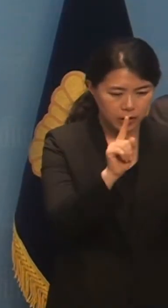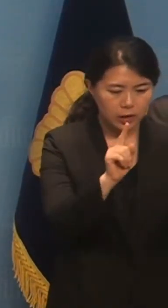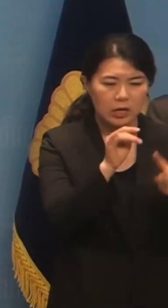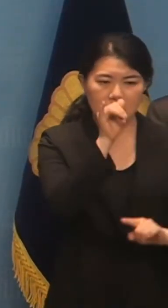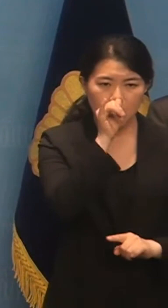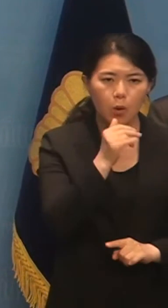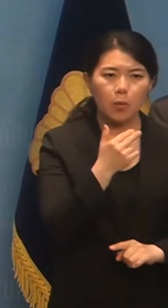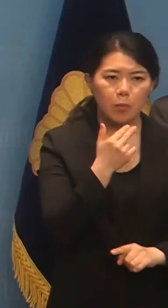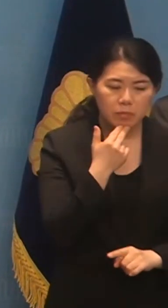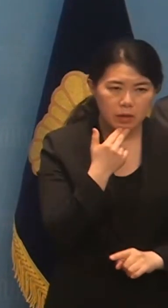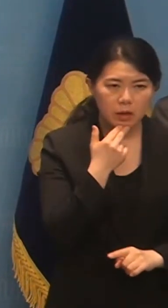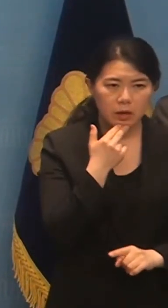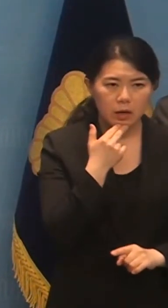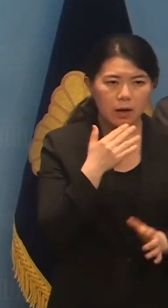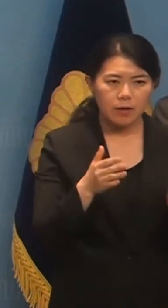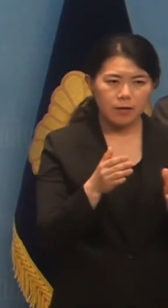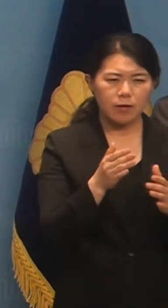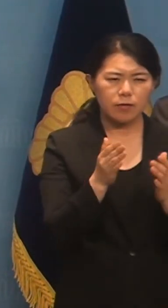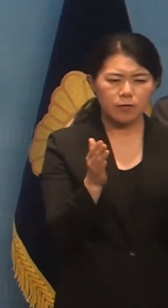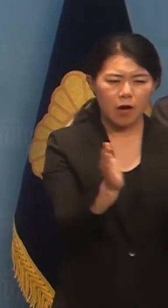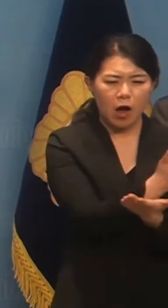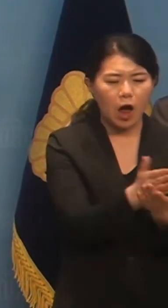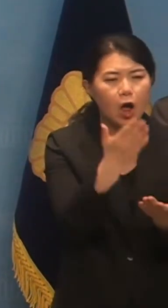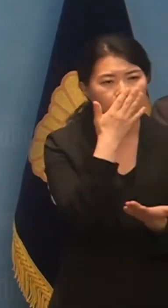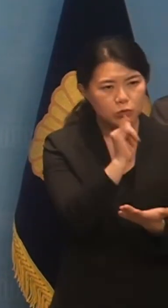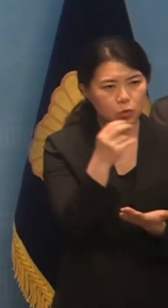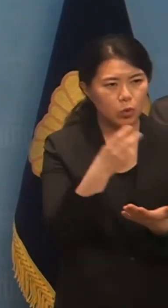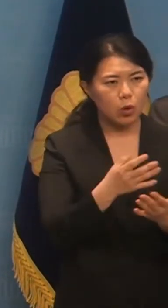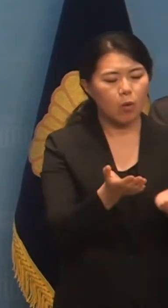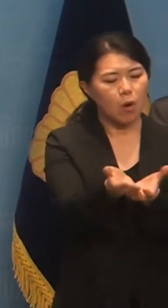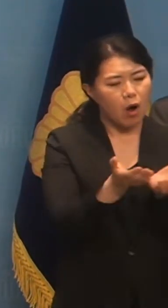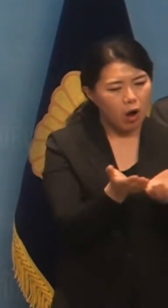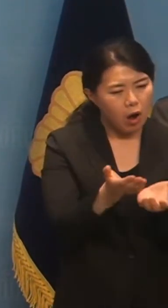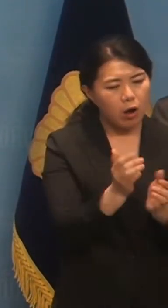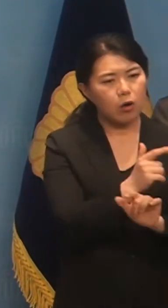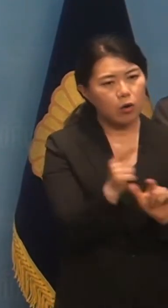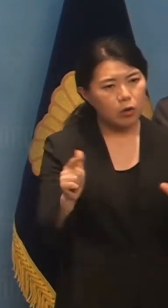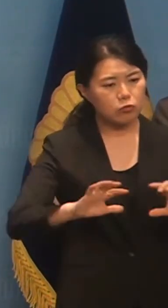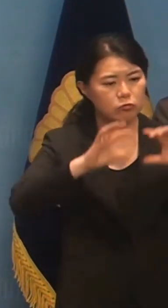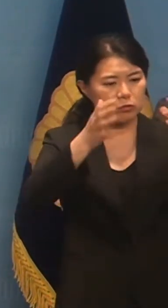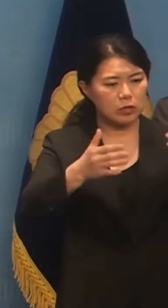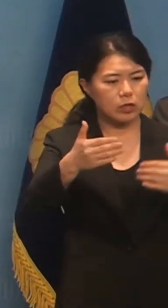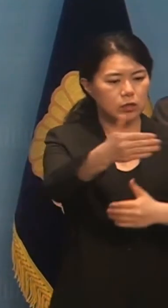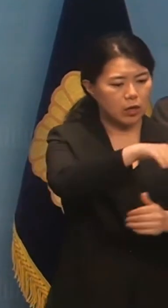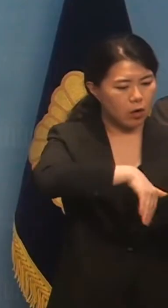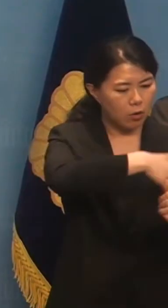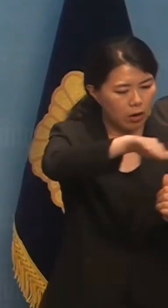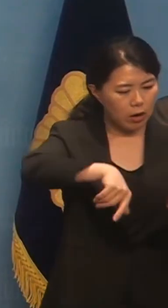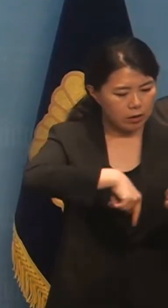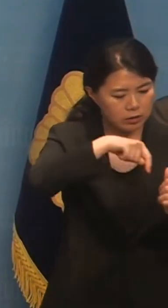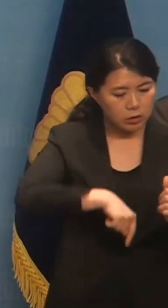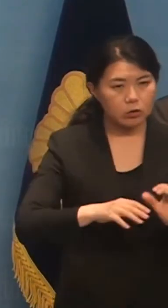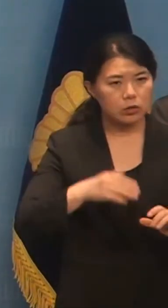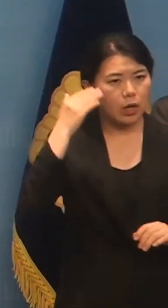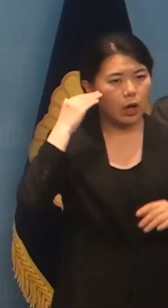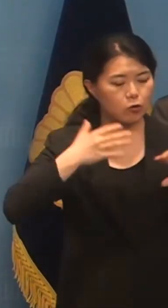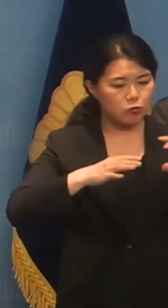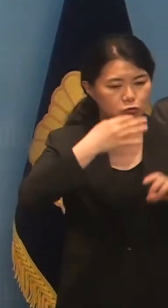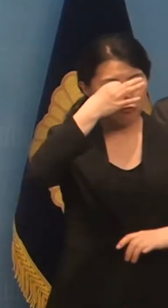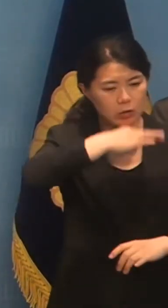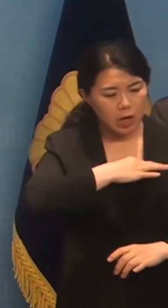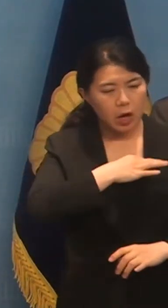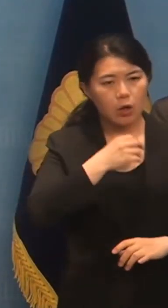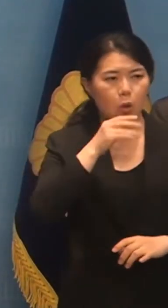있을지를 가늠할 분수령이며 통상전쟁 등 급변하는 국제질서 속에서 대한민국의 국익과